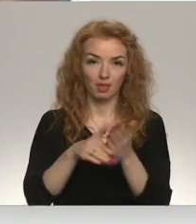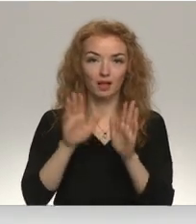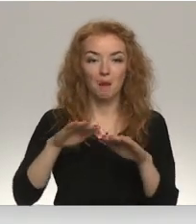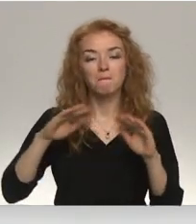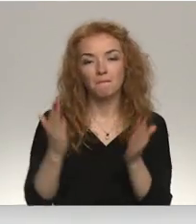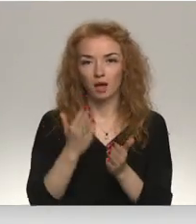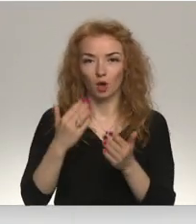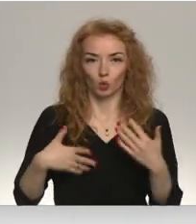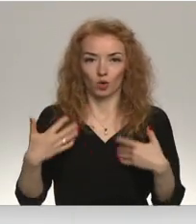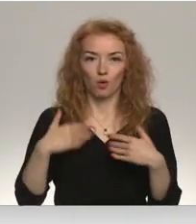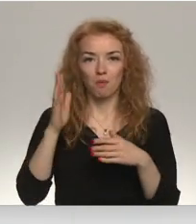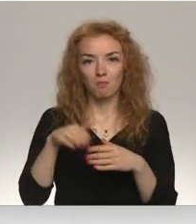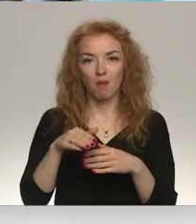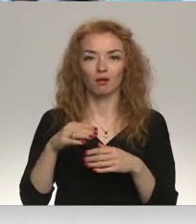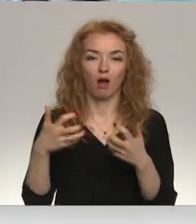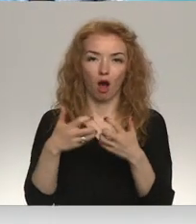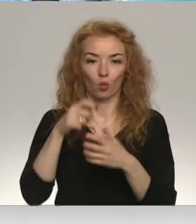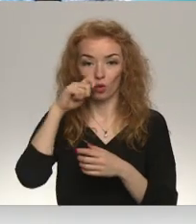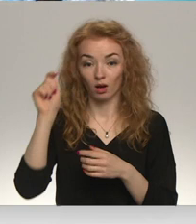mazāk domāt par notiekošo dzimtenē.